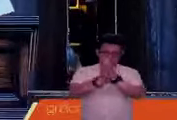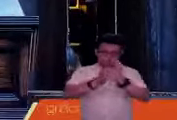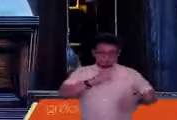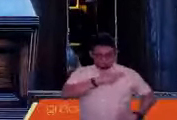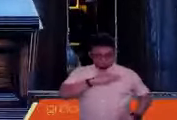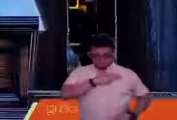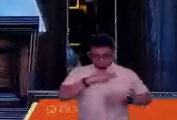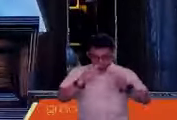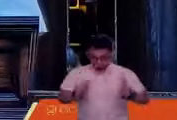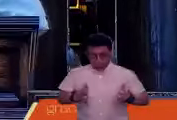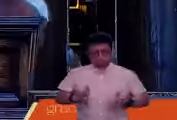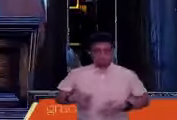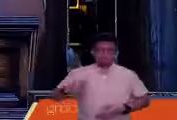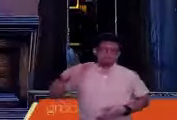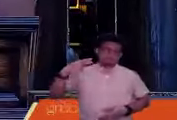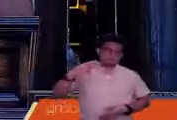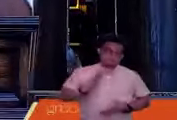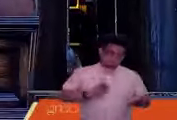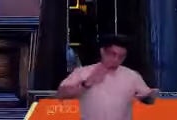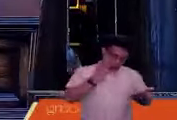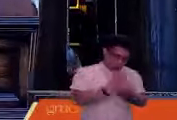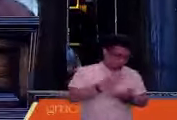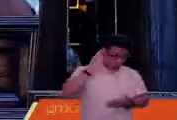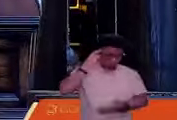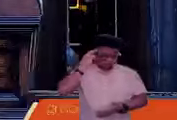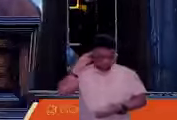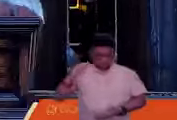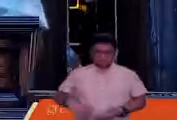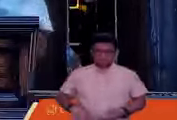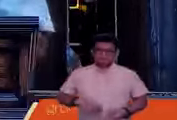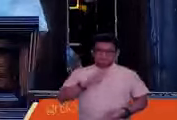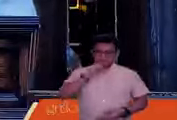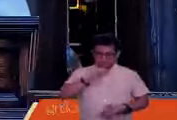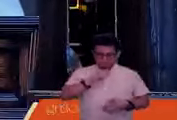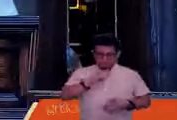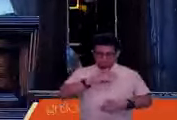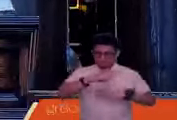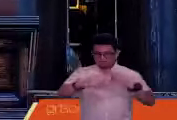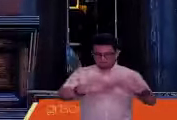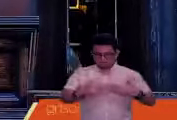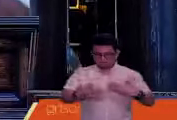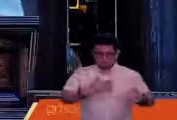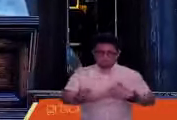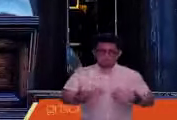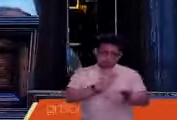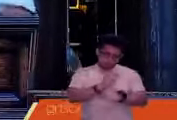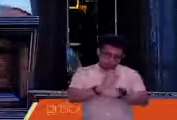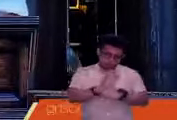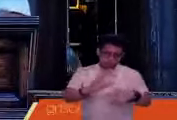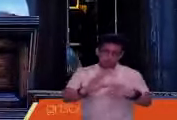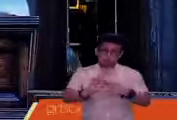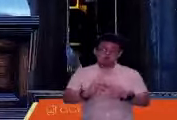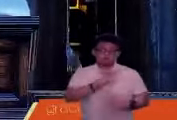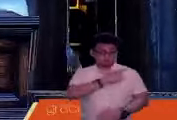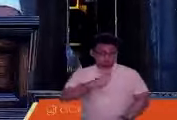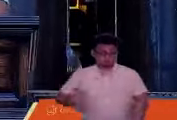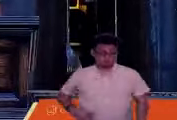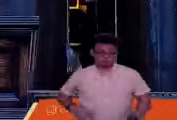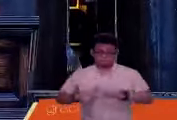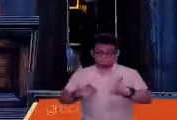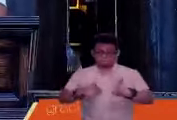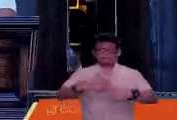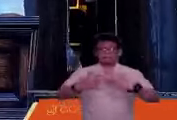to realize that it is not a matter of working for the Lord, but a matter of being possessed by the